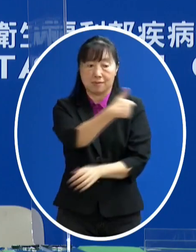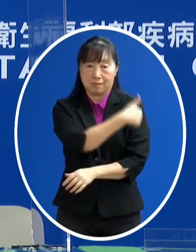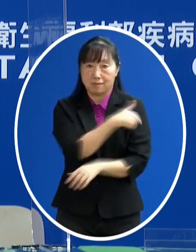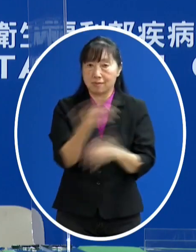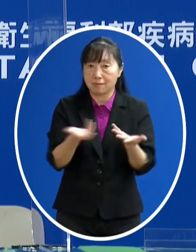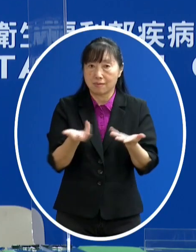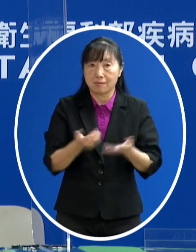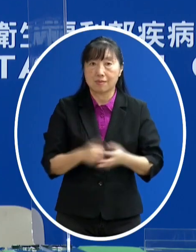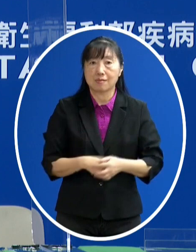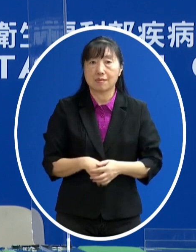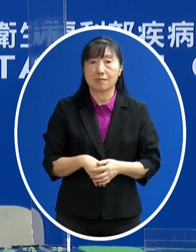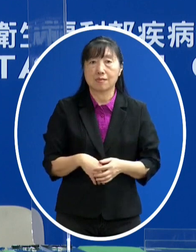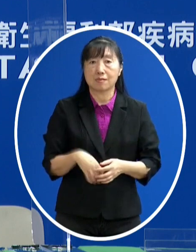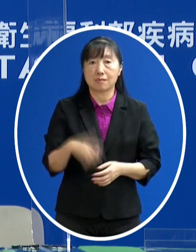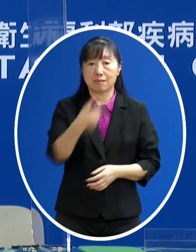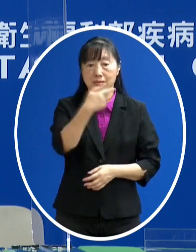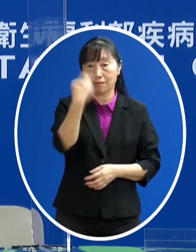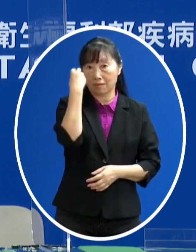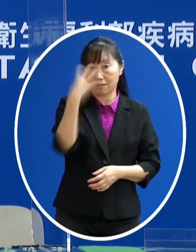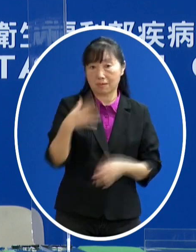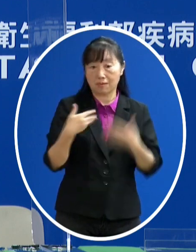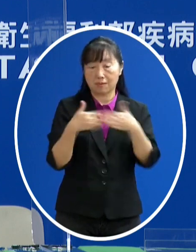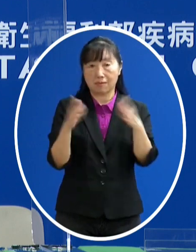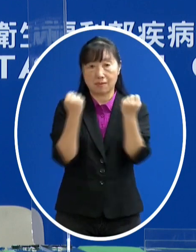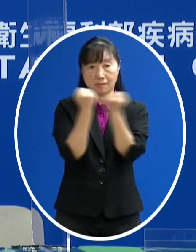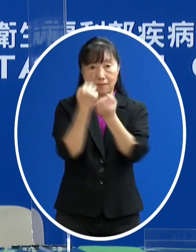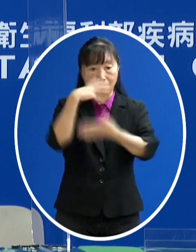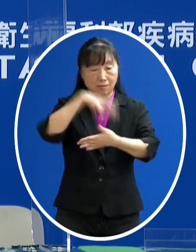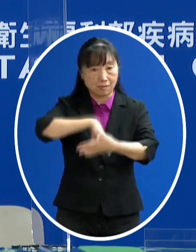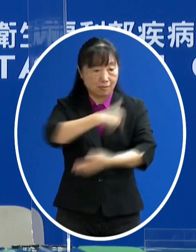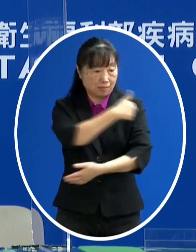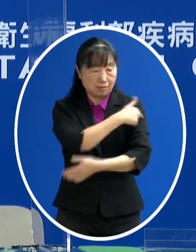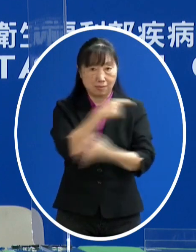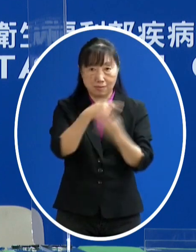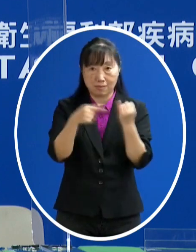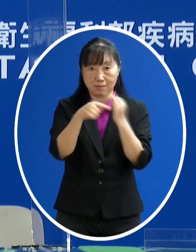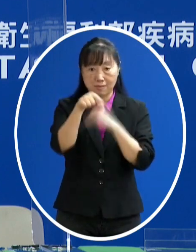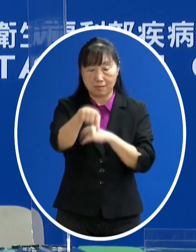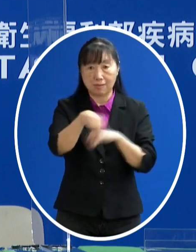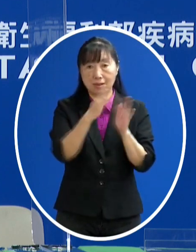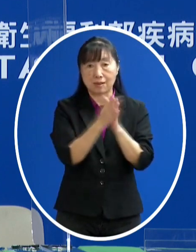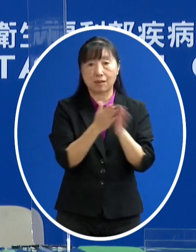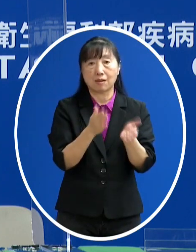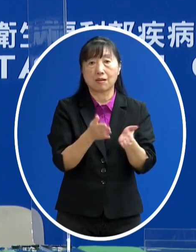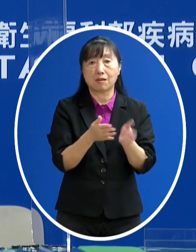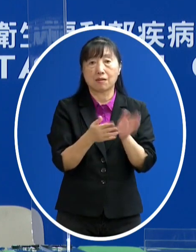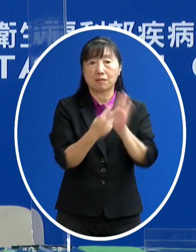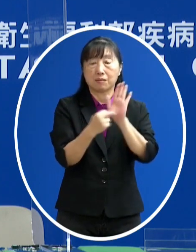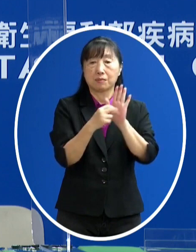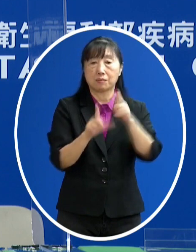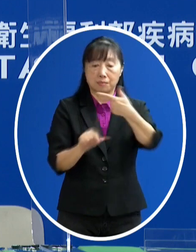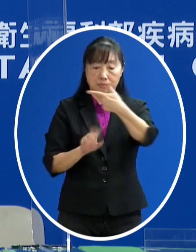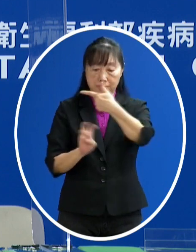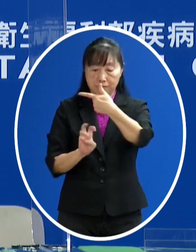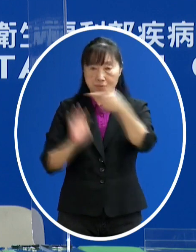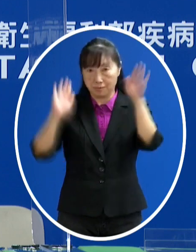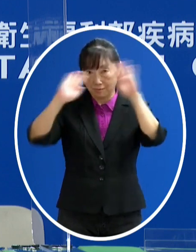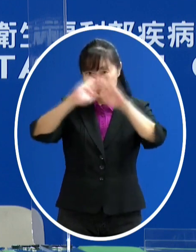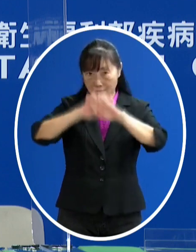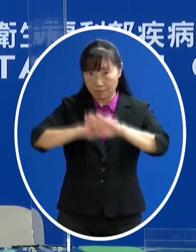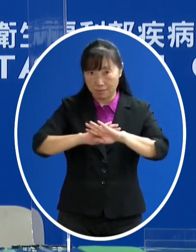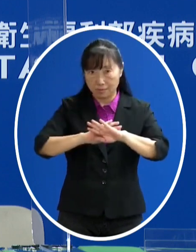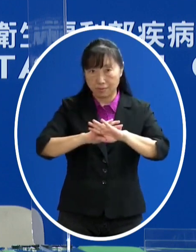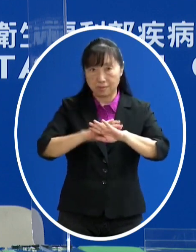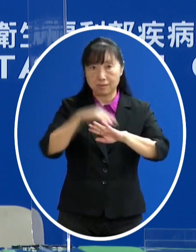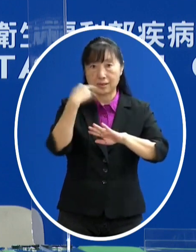那第一个是有关于最新的一批 Moderna 的疫苗，那我们有跟各县市说明，将会在6月30的晚上